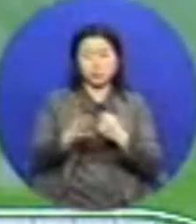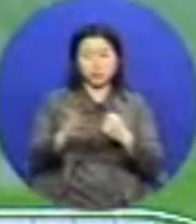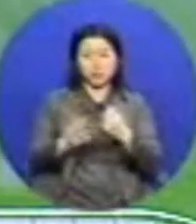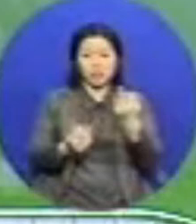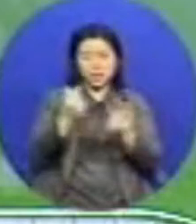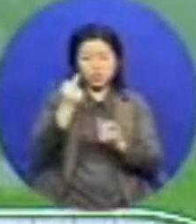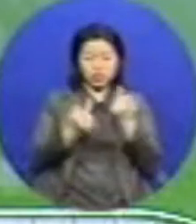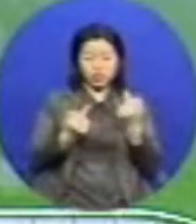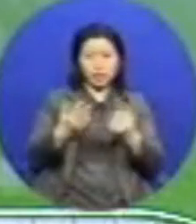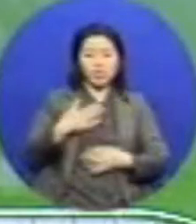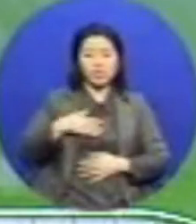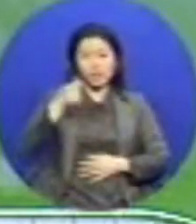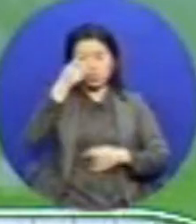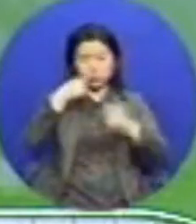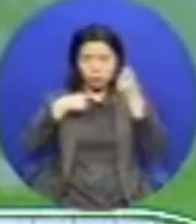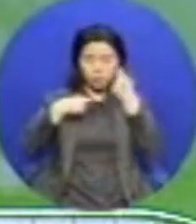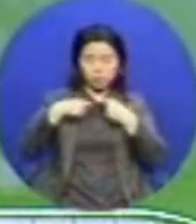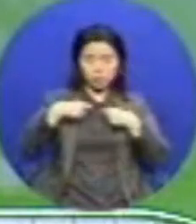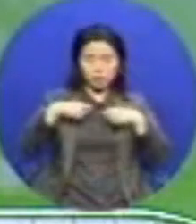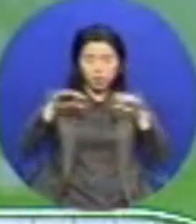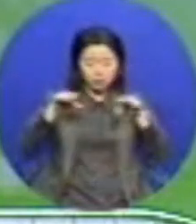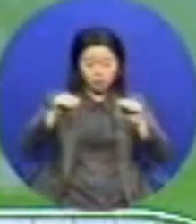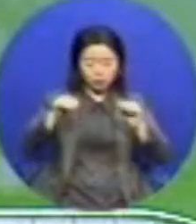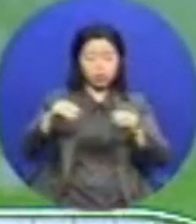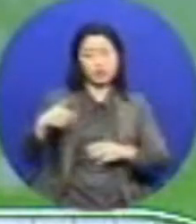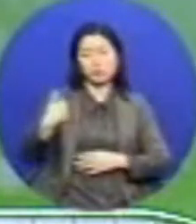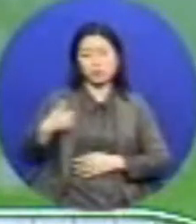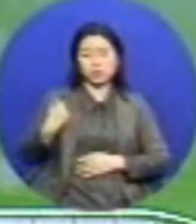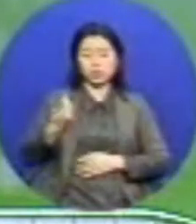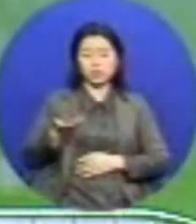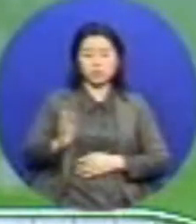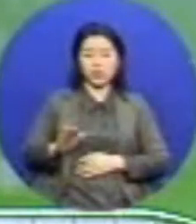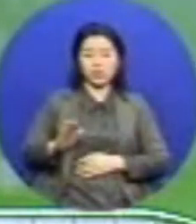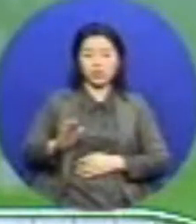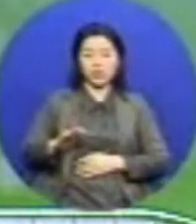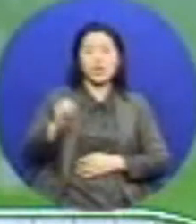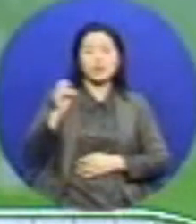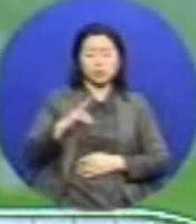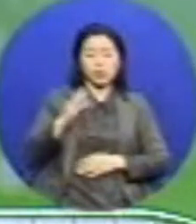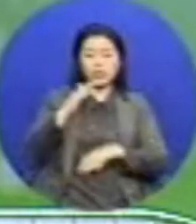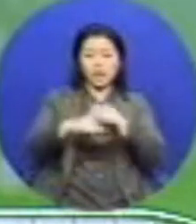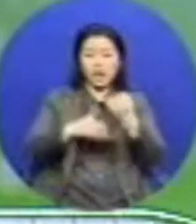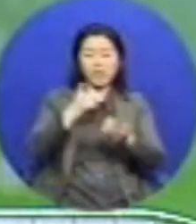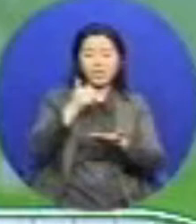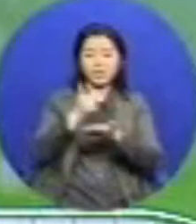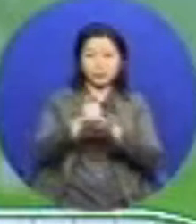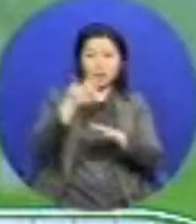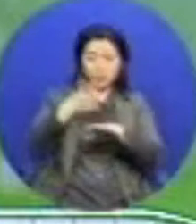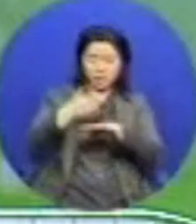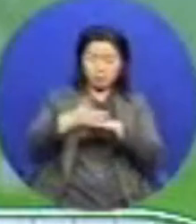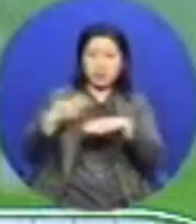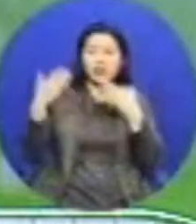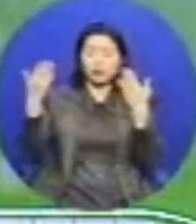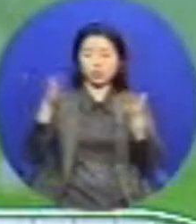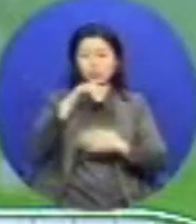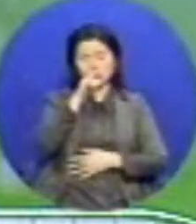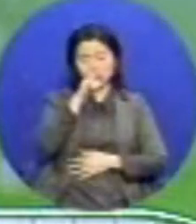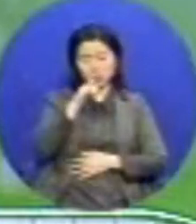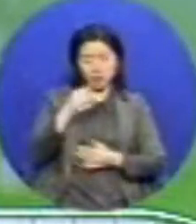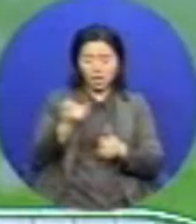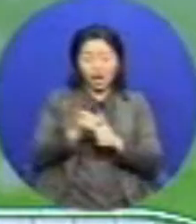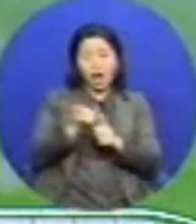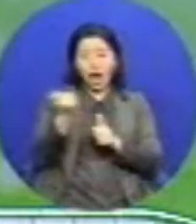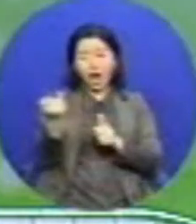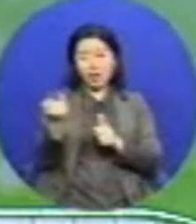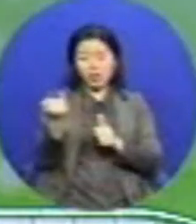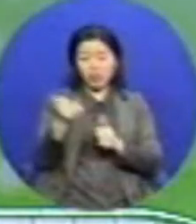그칠 줄 모르지만 또한 하나님께 감사하고 있습니다 아내가 죽었을 때 그는 일기에 이렇게 썼어요